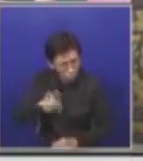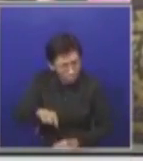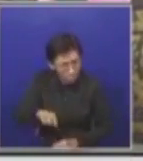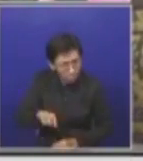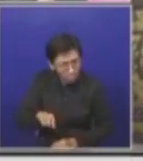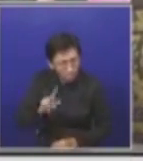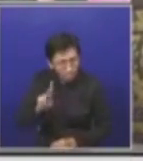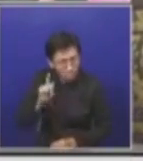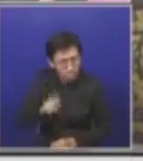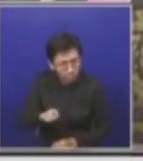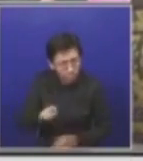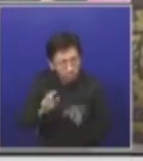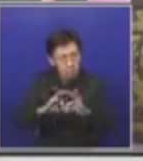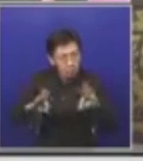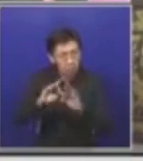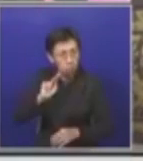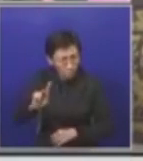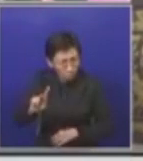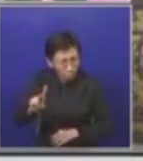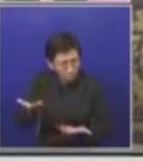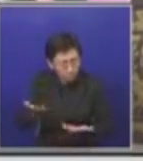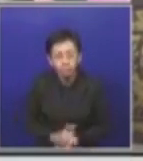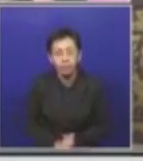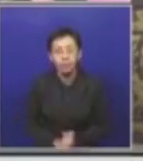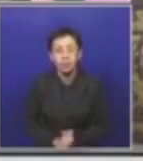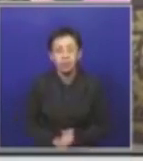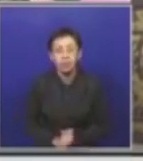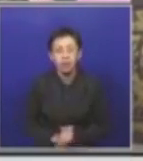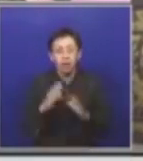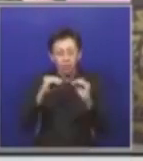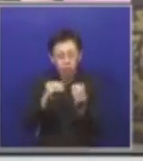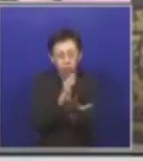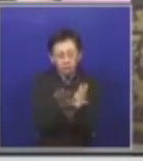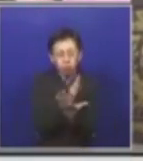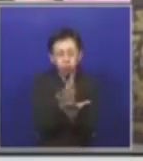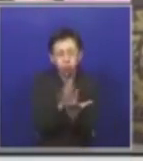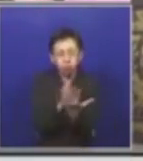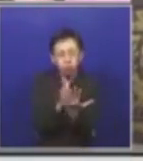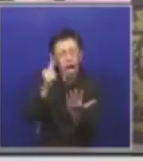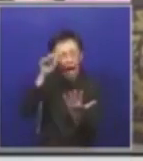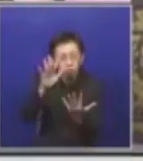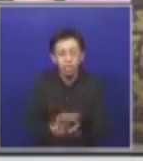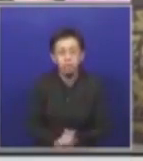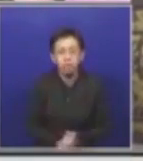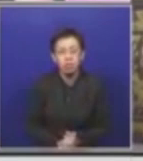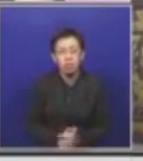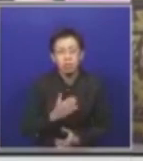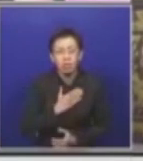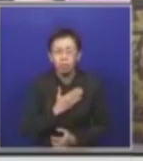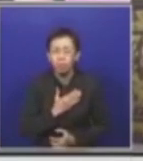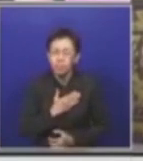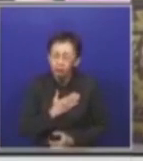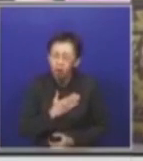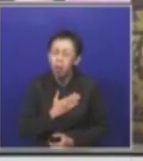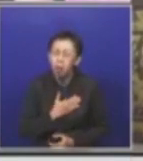อันนี้จำเป็นนะต้องถามนะที่พูดคุยกันมาทั้งสภาว่า5วันนี้แม้จะไม่ได้ถามอย่างนี้แต่จับกระแสความได้ว่